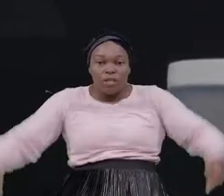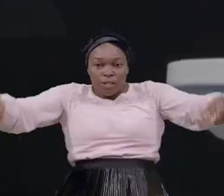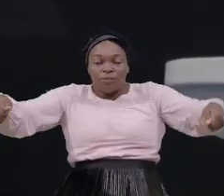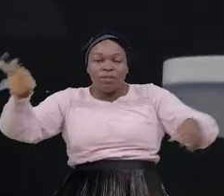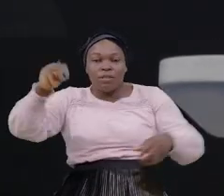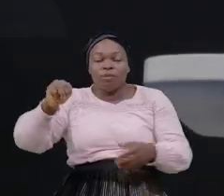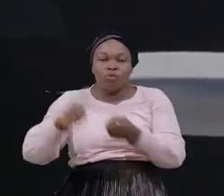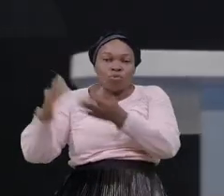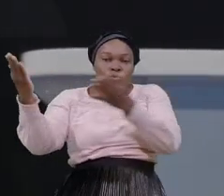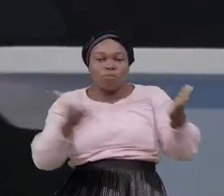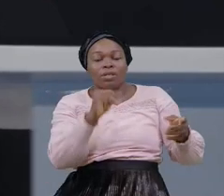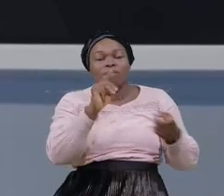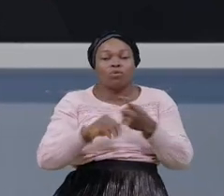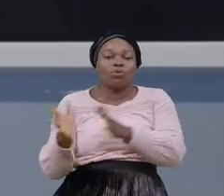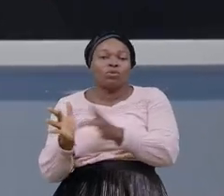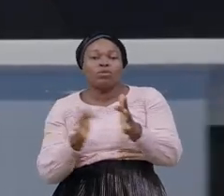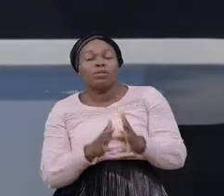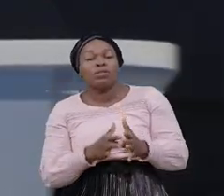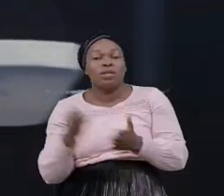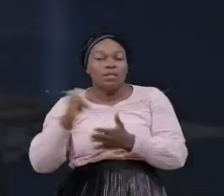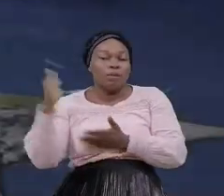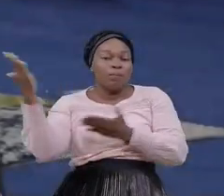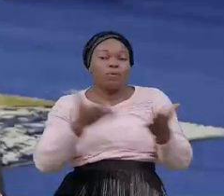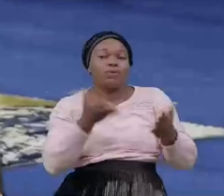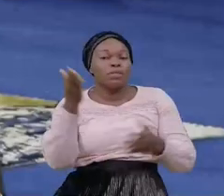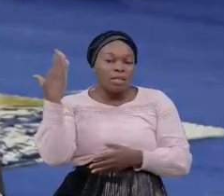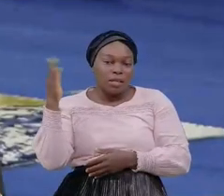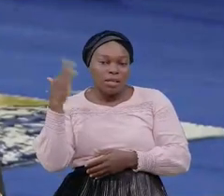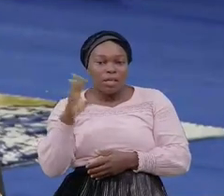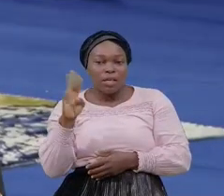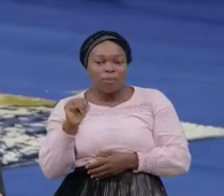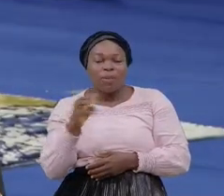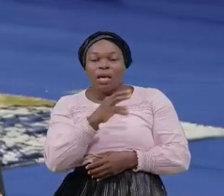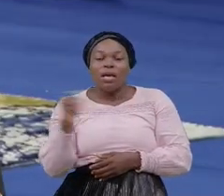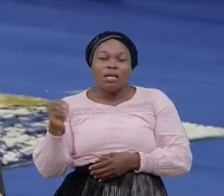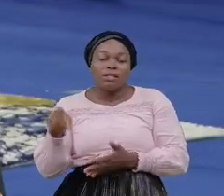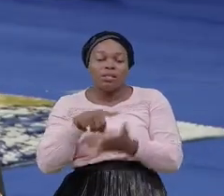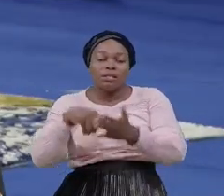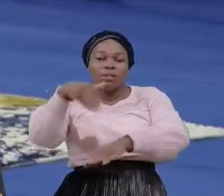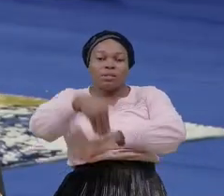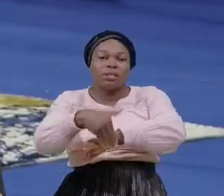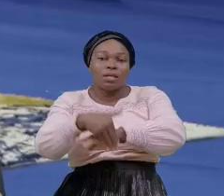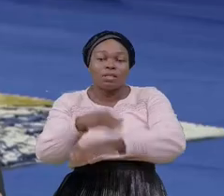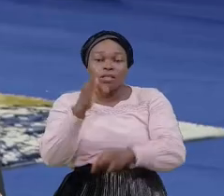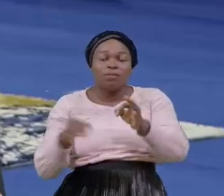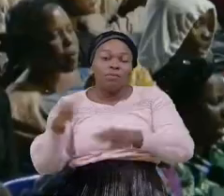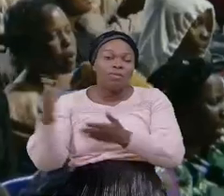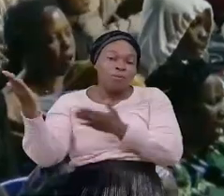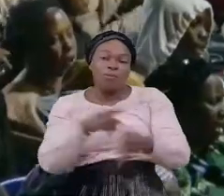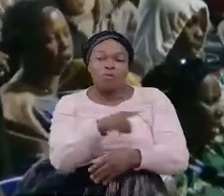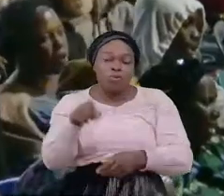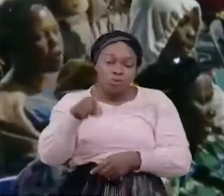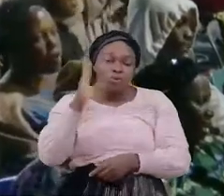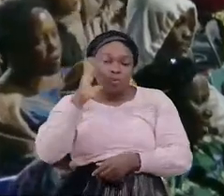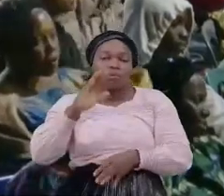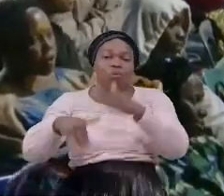et quatre ont porté le brancard. Ce soir, si vous êtes amené ici, vous allez marcher et aller à